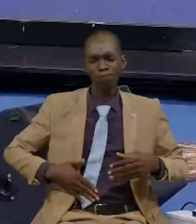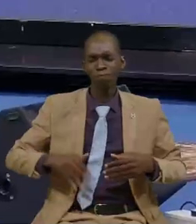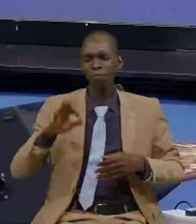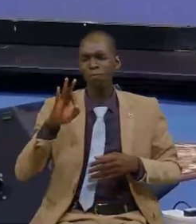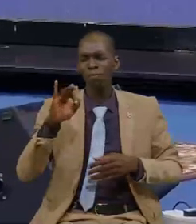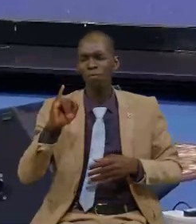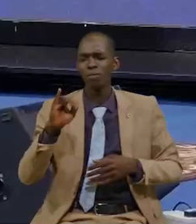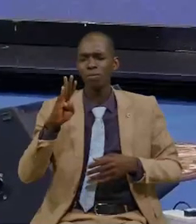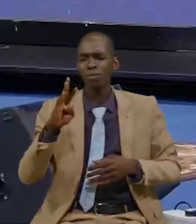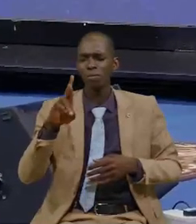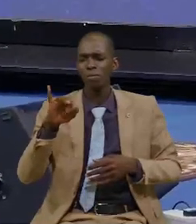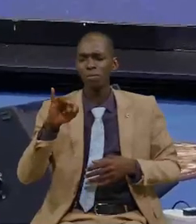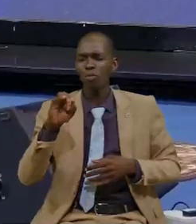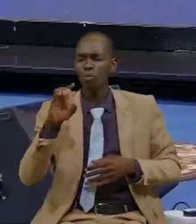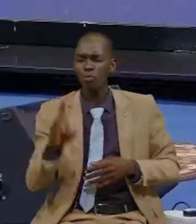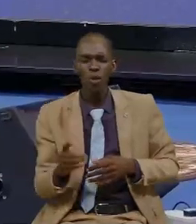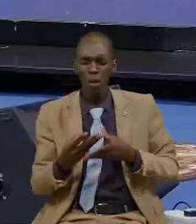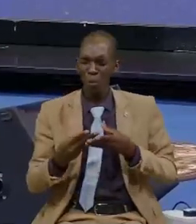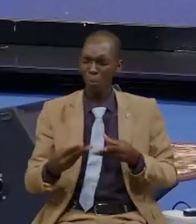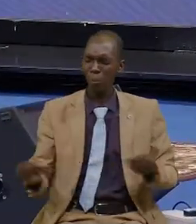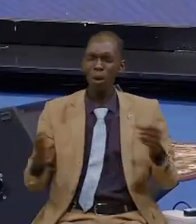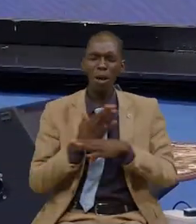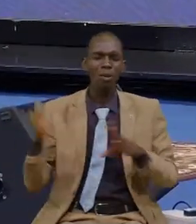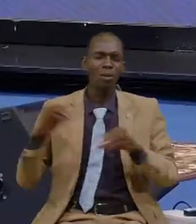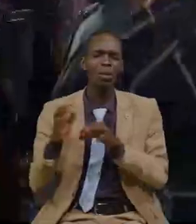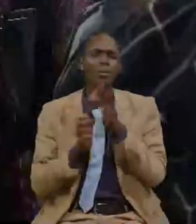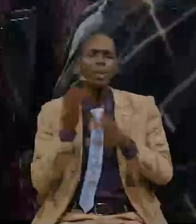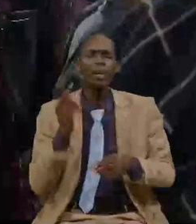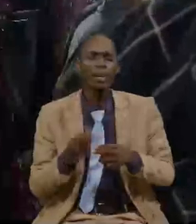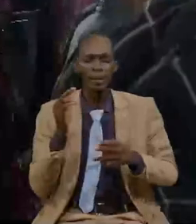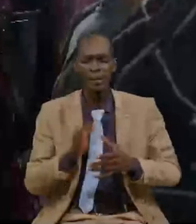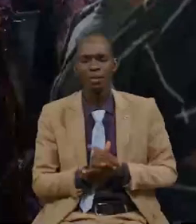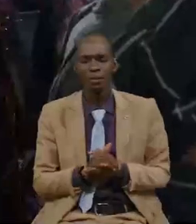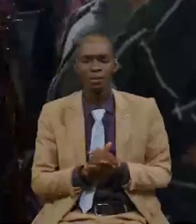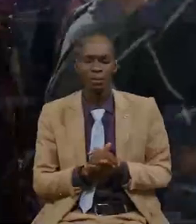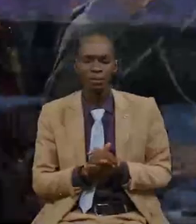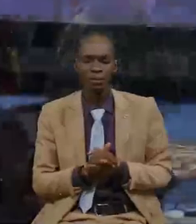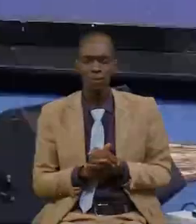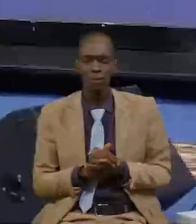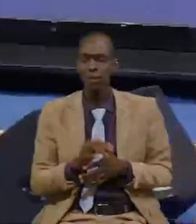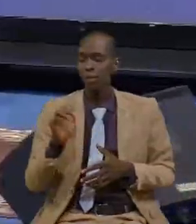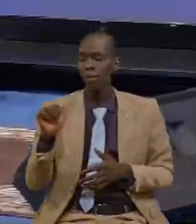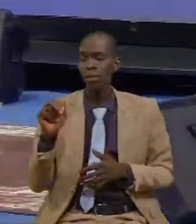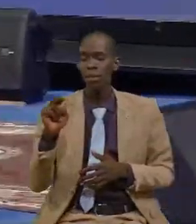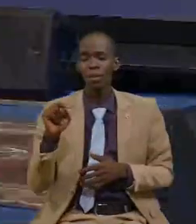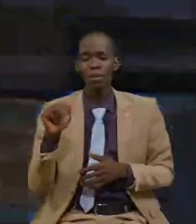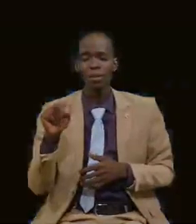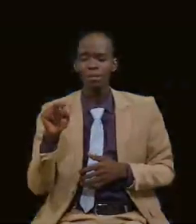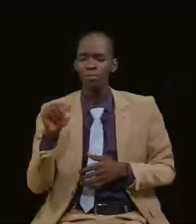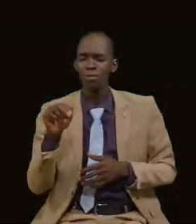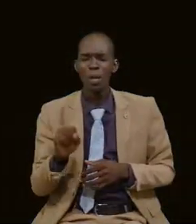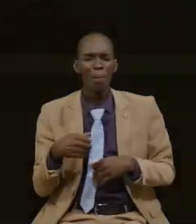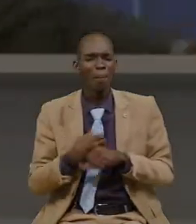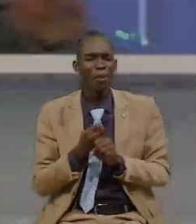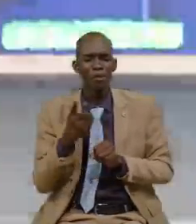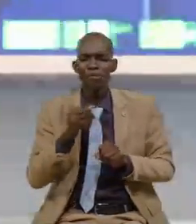Puis l'enflement du fibrome dans le ventre disparaît là au nom de Jésus-Christ.